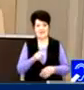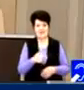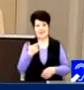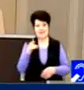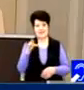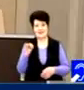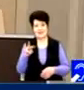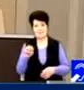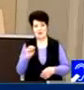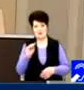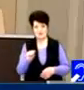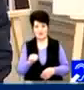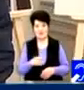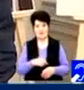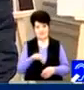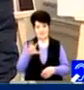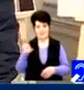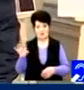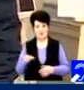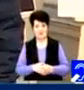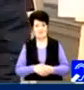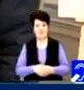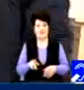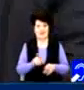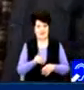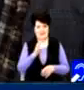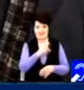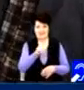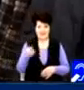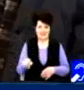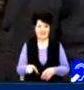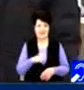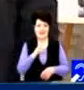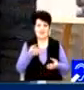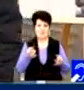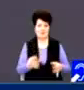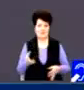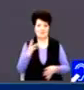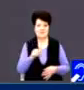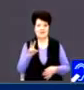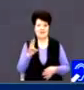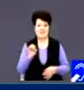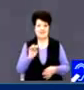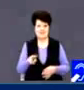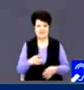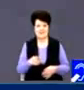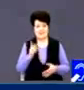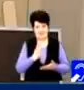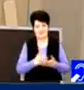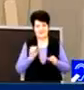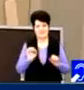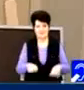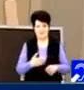și chemau și reacționau dar și cu unii din ei pur și simplu Doar eu reușeam să obțin emoția